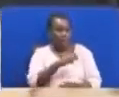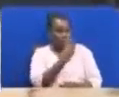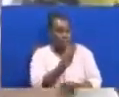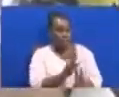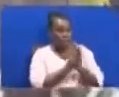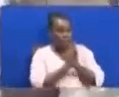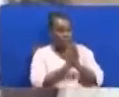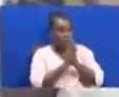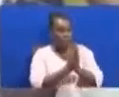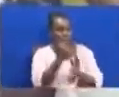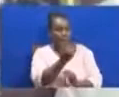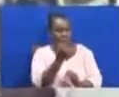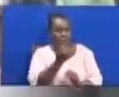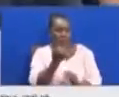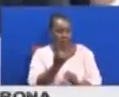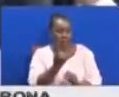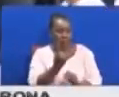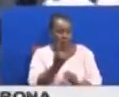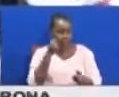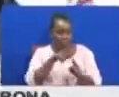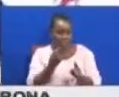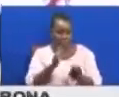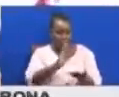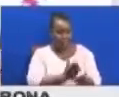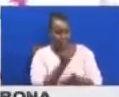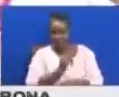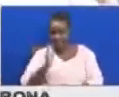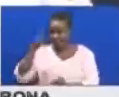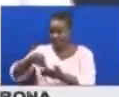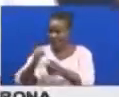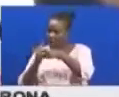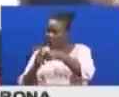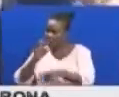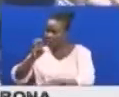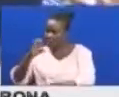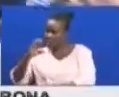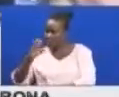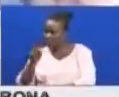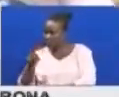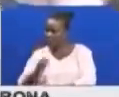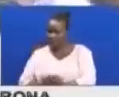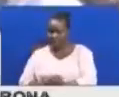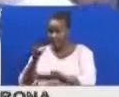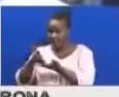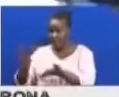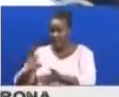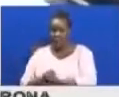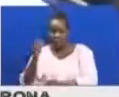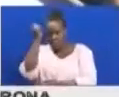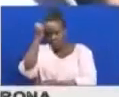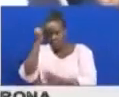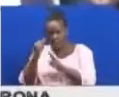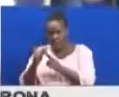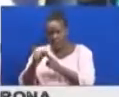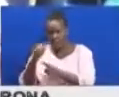kuepusha na janga hili la corona. Nimefika katika kanisa la ECG Makongo Juu jijini Dar es Salaam. Nakumbuka neno moja katika Biblia, katika kitabu